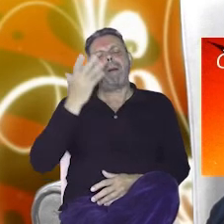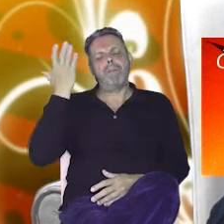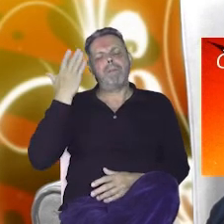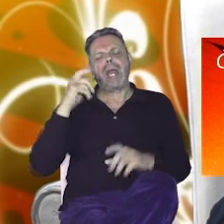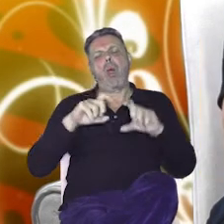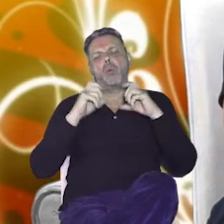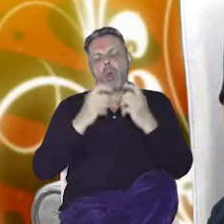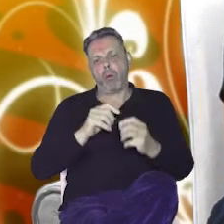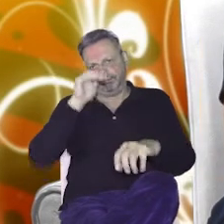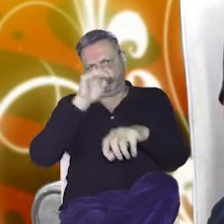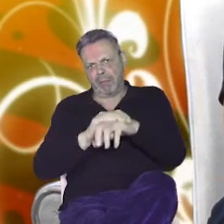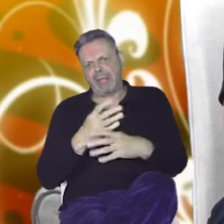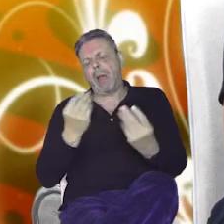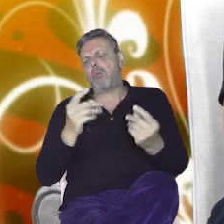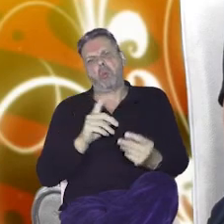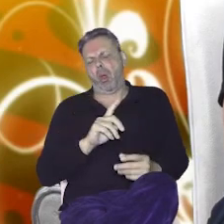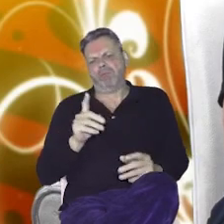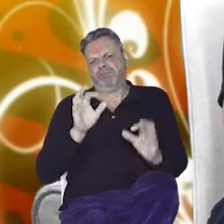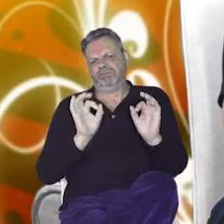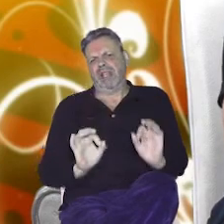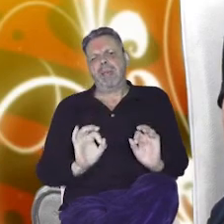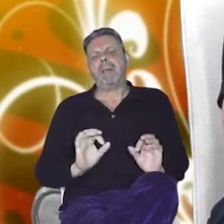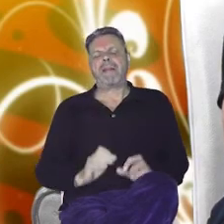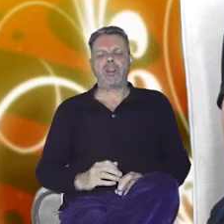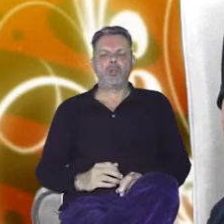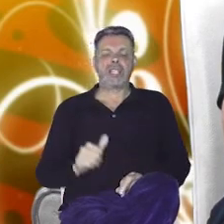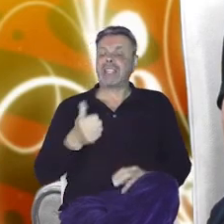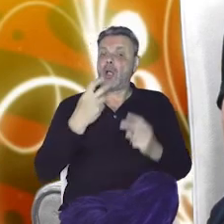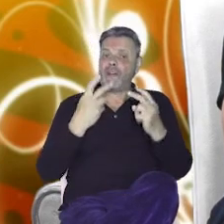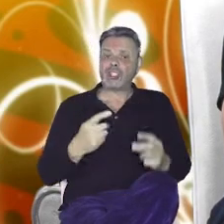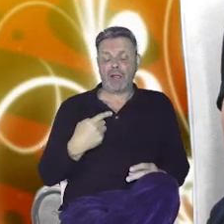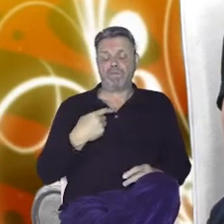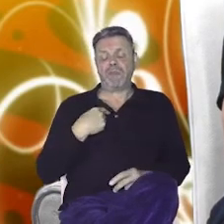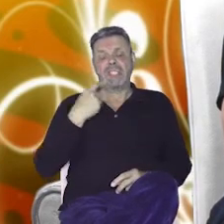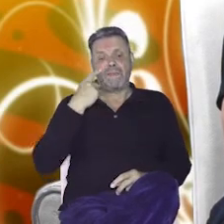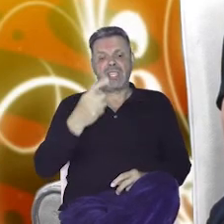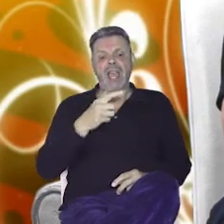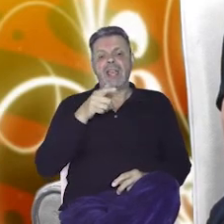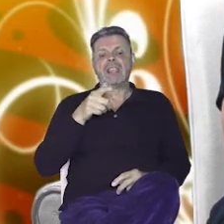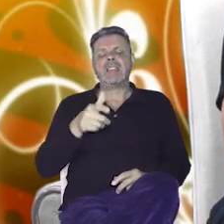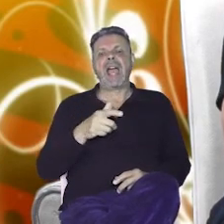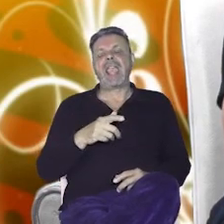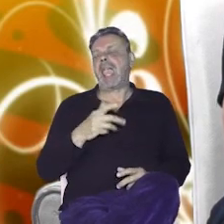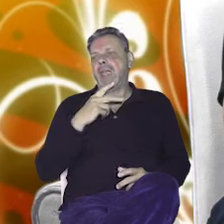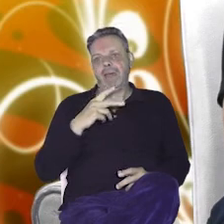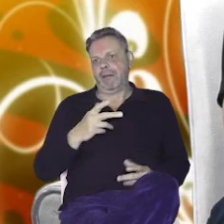niz nepravilnosti. Kao prvo, jedna od bitnih bila je ta što sam vidjela da je kroničan manjak